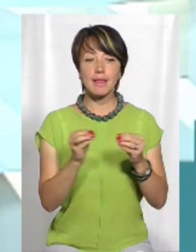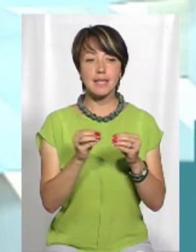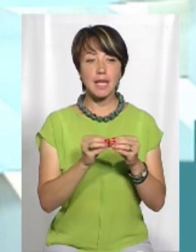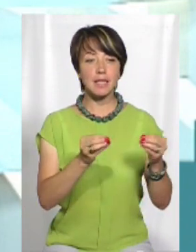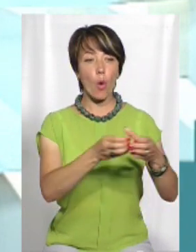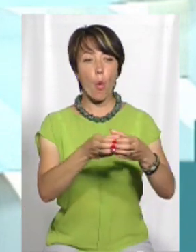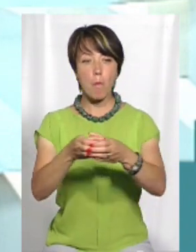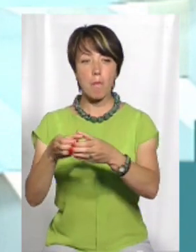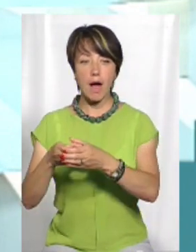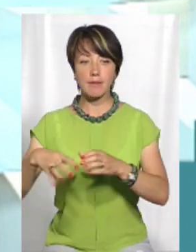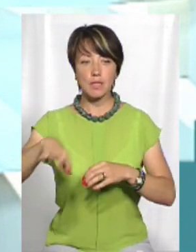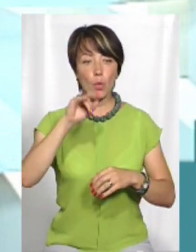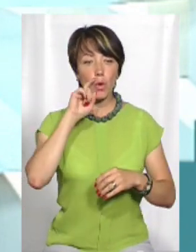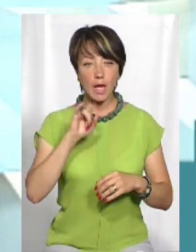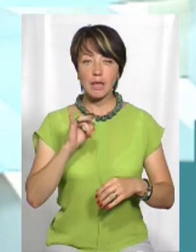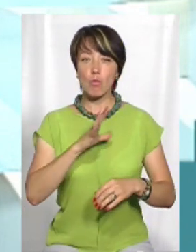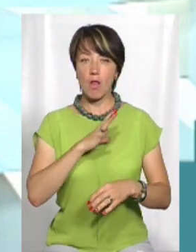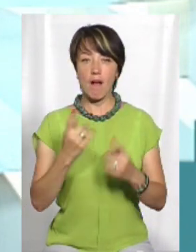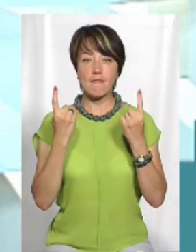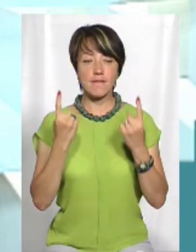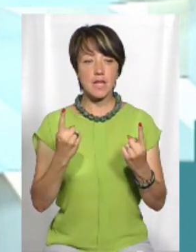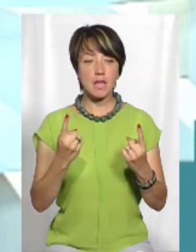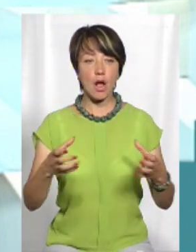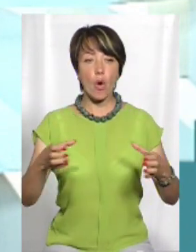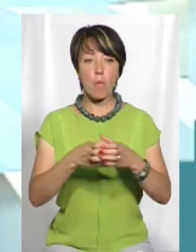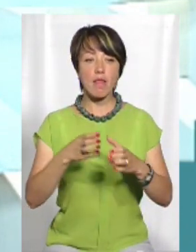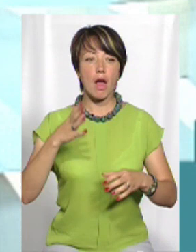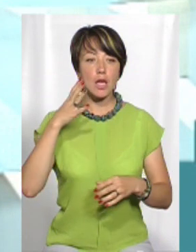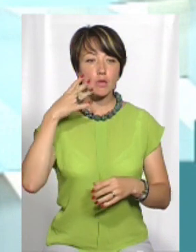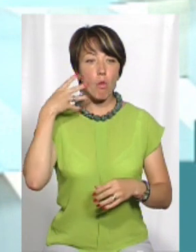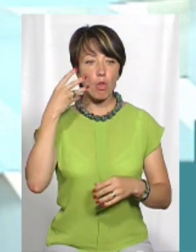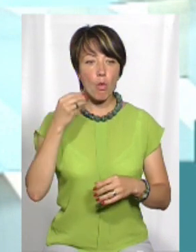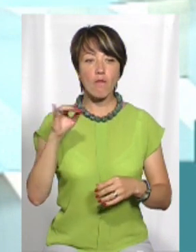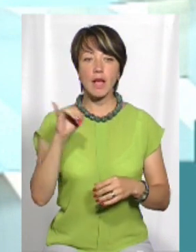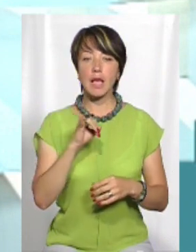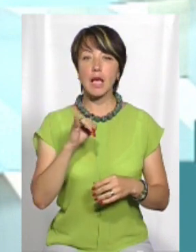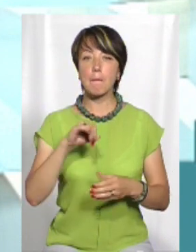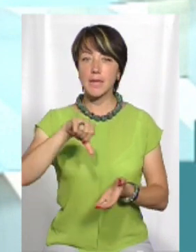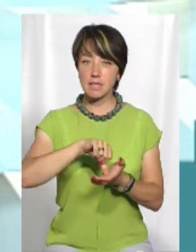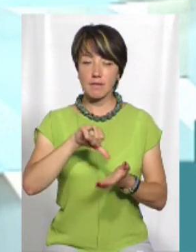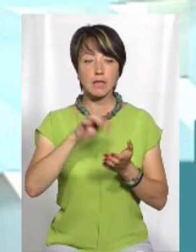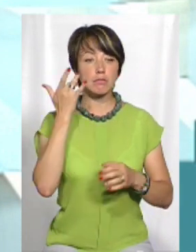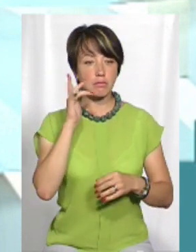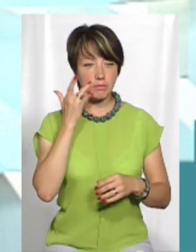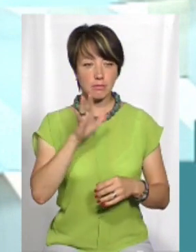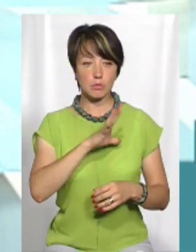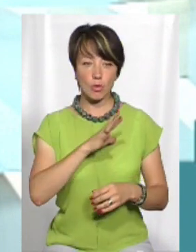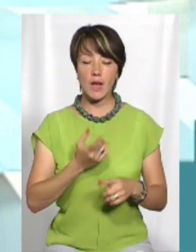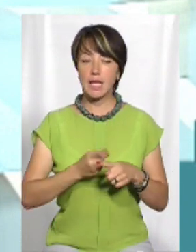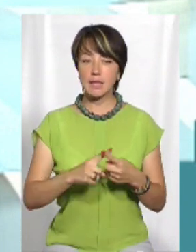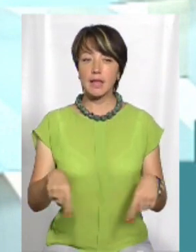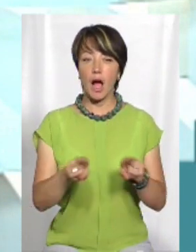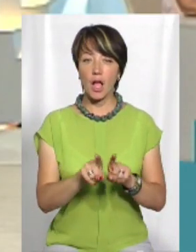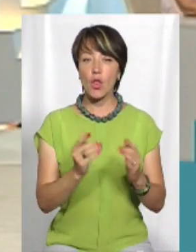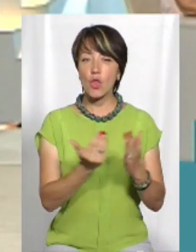команд, і не тільки з усієї України, а була велика дуже команда з Молдови, і був представник з Сполучених Штатів Америки. Це